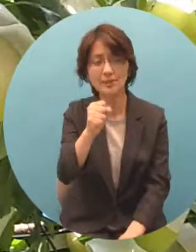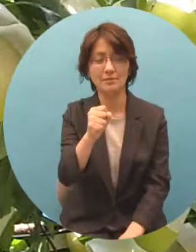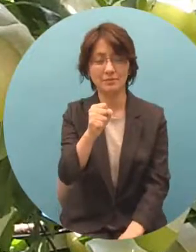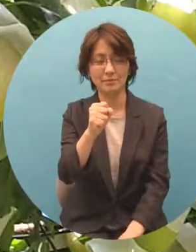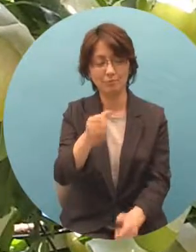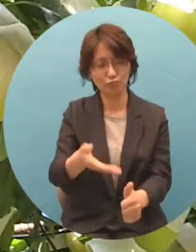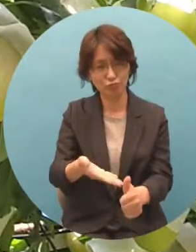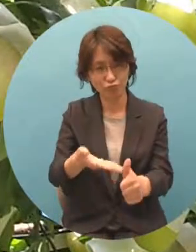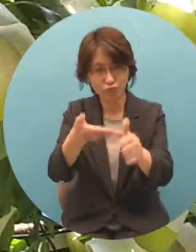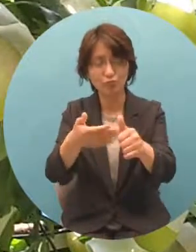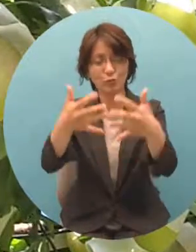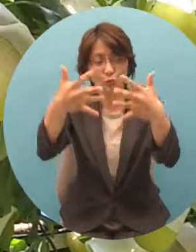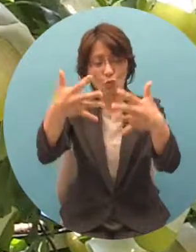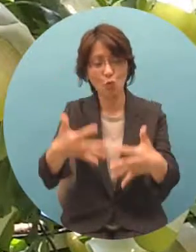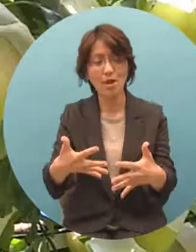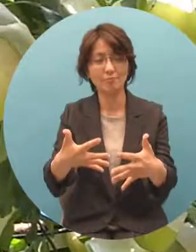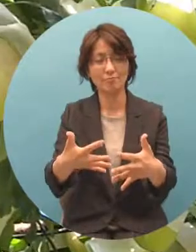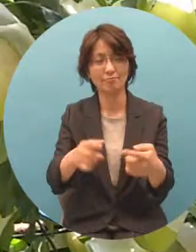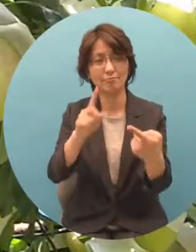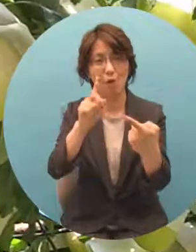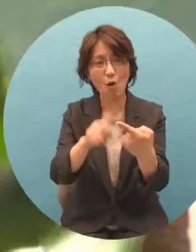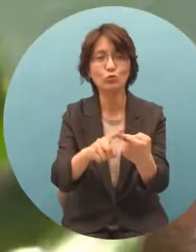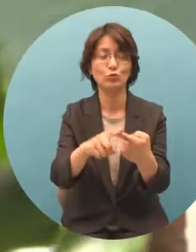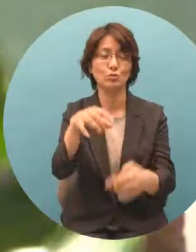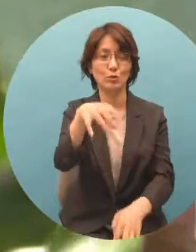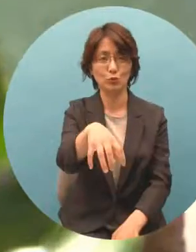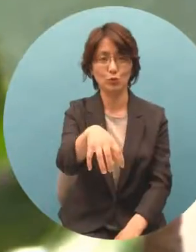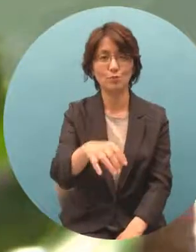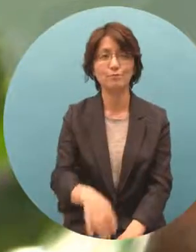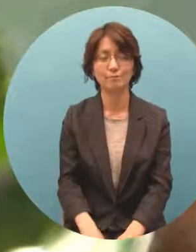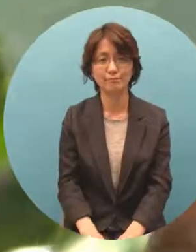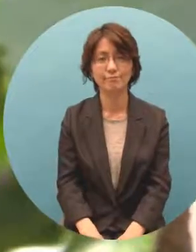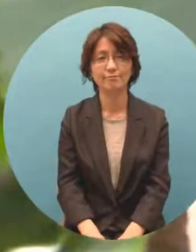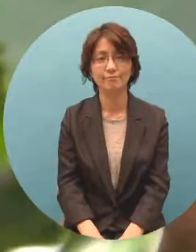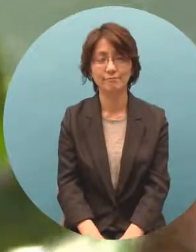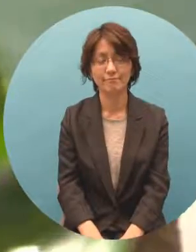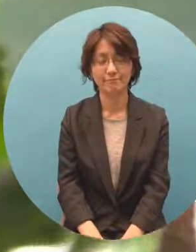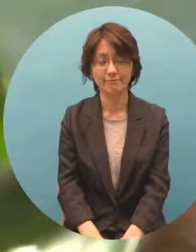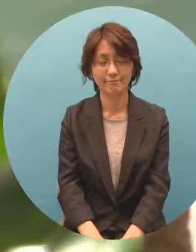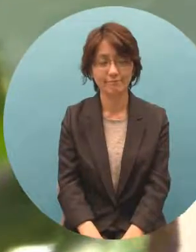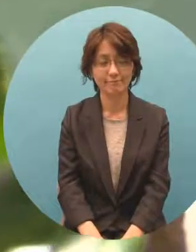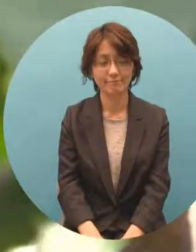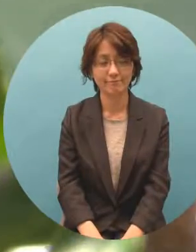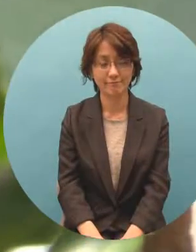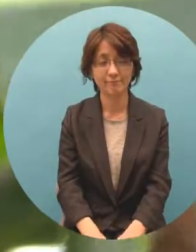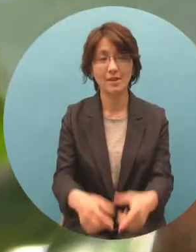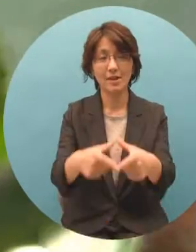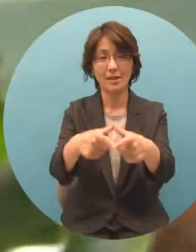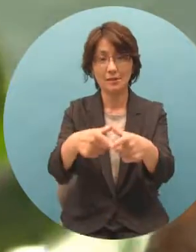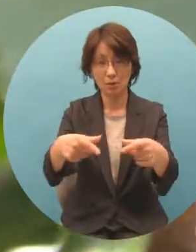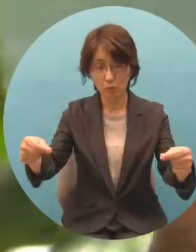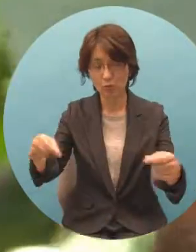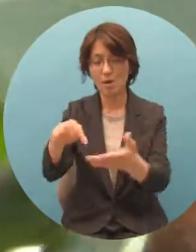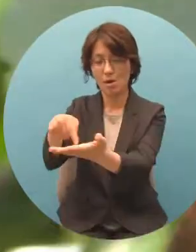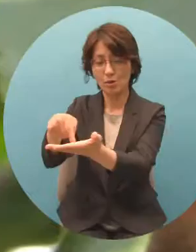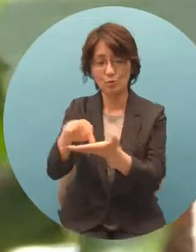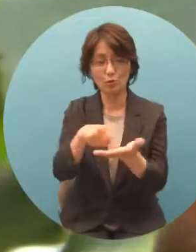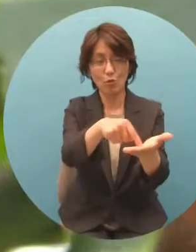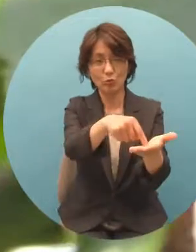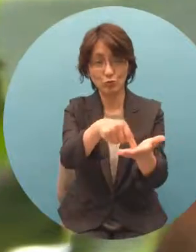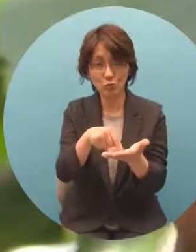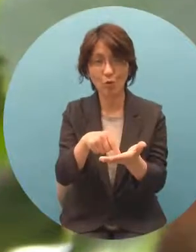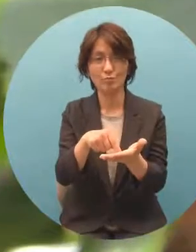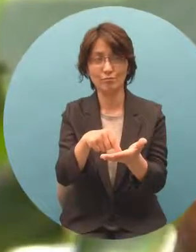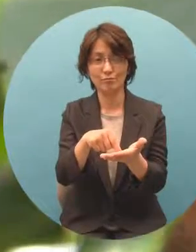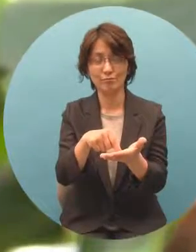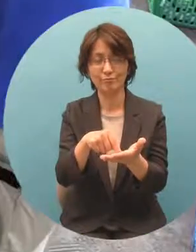る立地条件を持っているんですね。 こちらの果樹園、全国各地からプラム